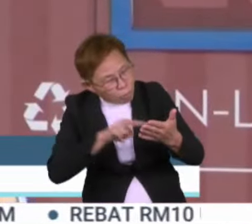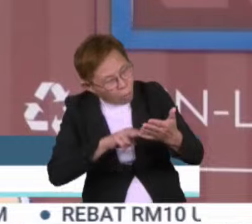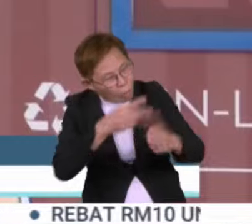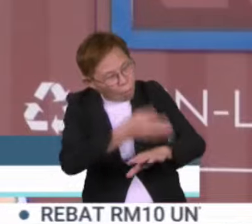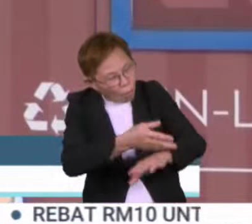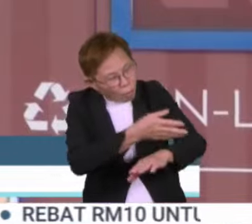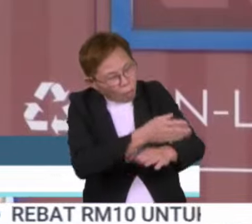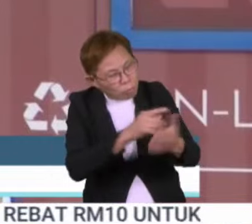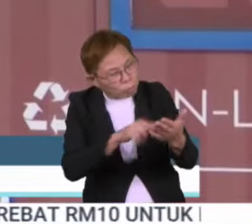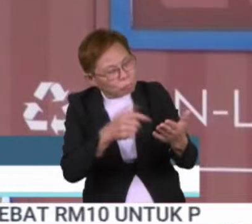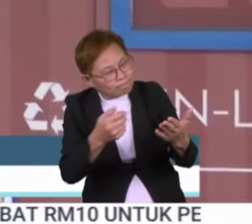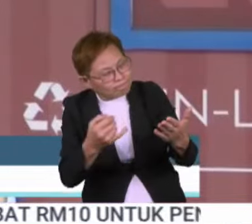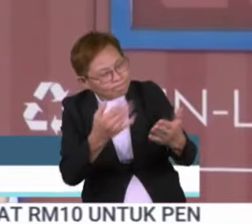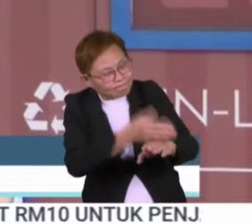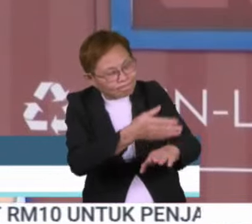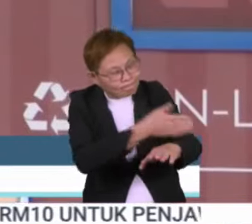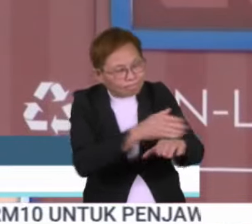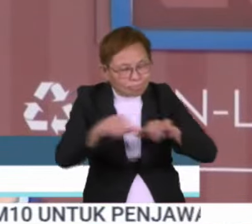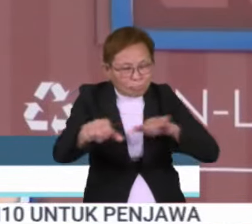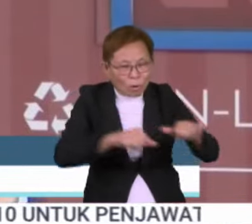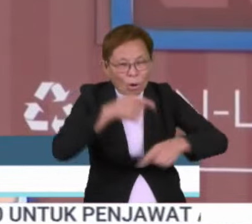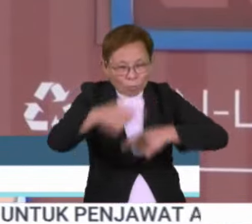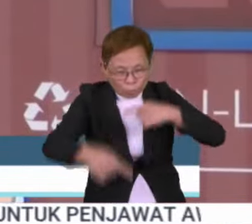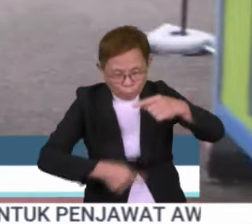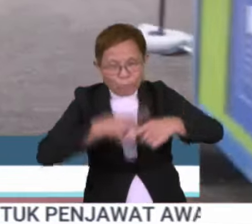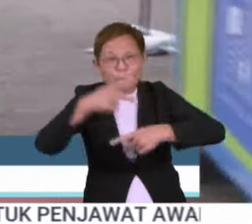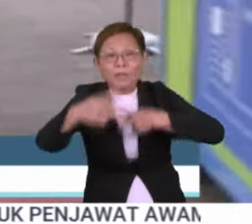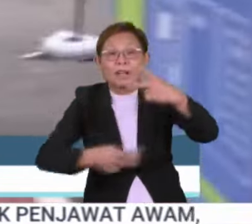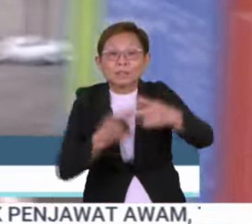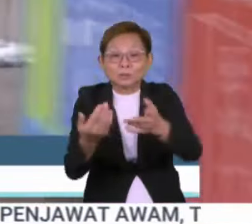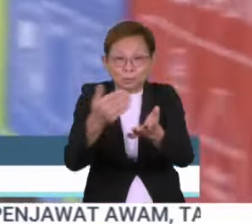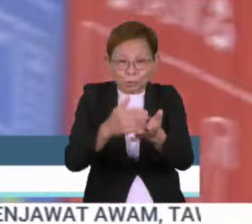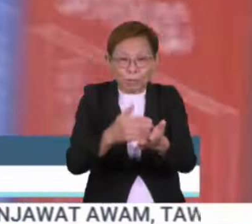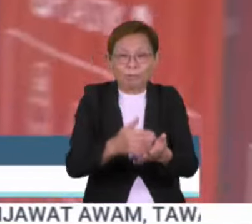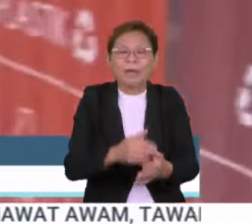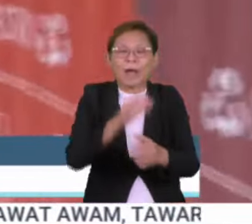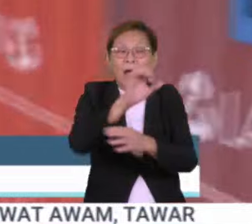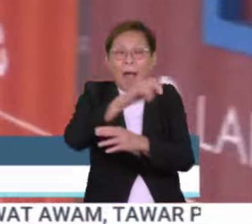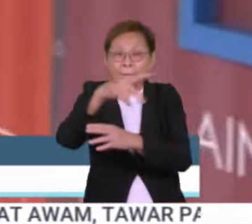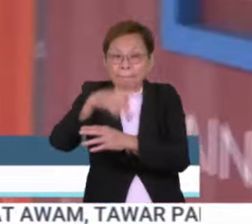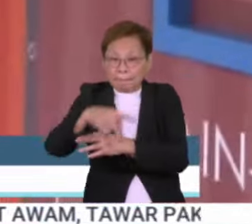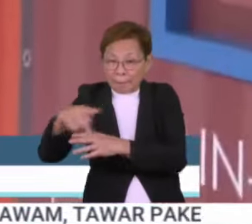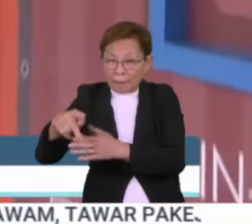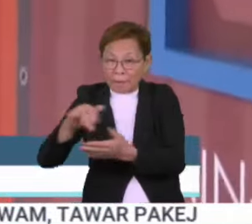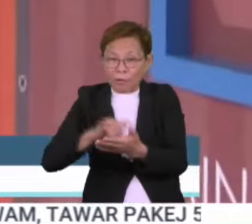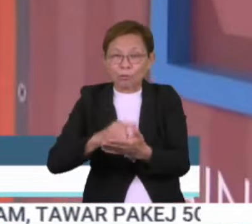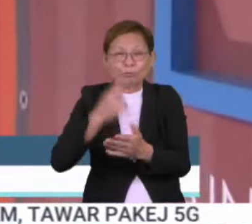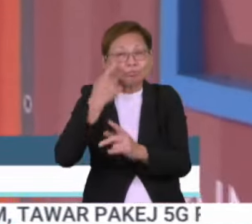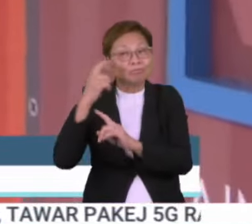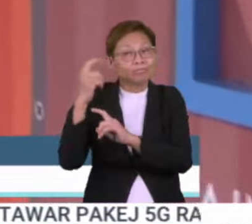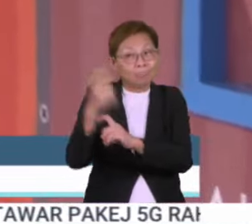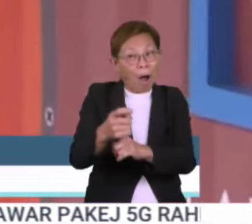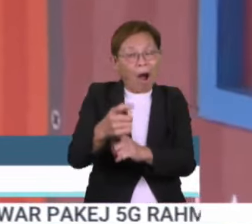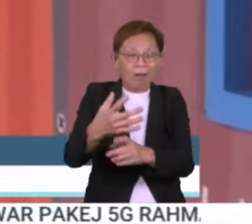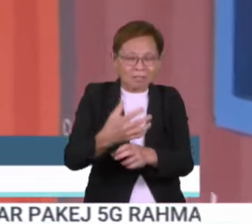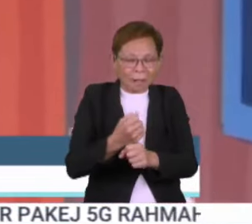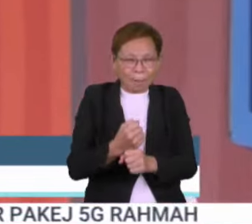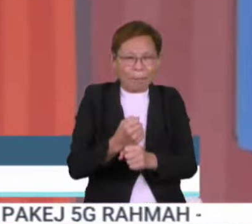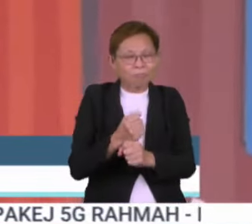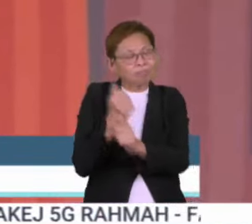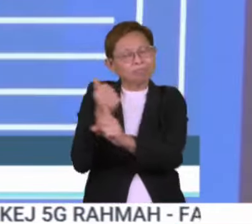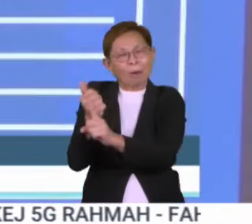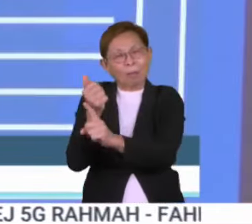perkembangan ataupun prestasi aktiviti kitar semula mereka. Menerusi aplikasi berkenaan, mata ganjaran pengguna diperoleh